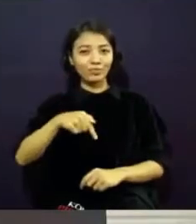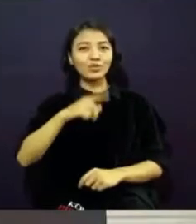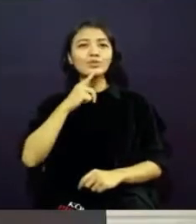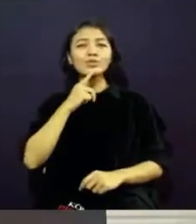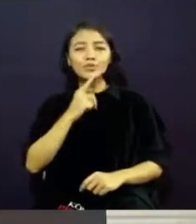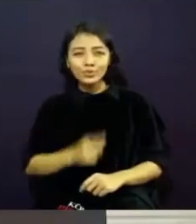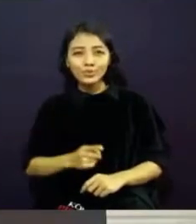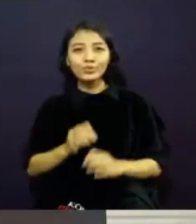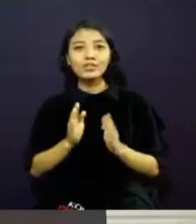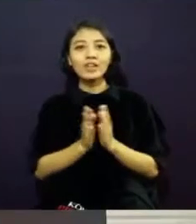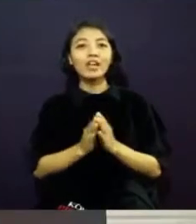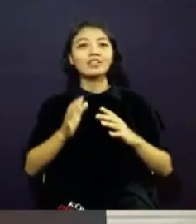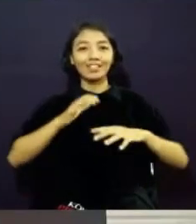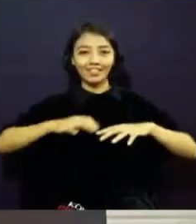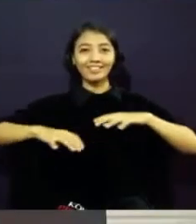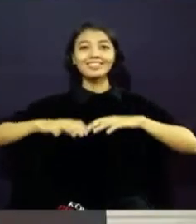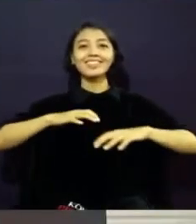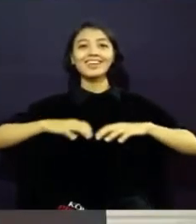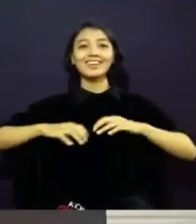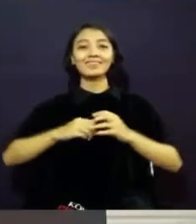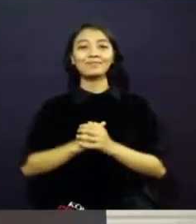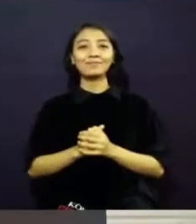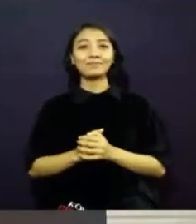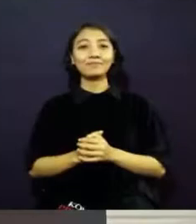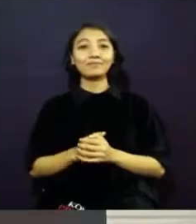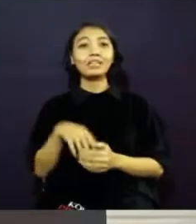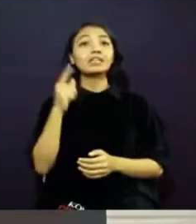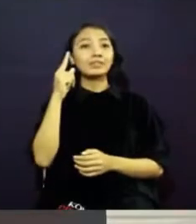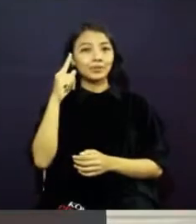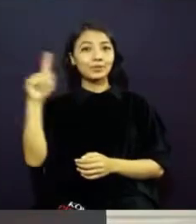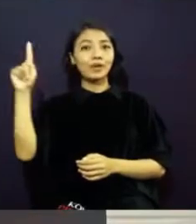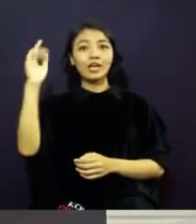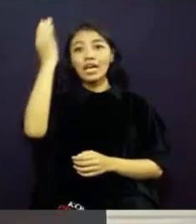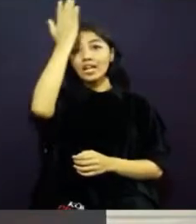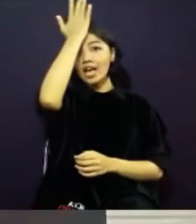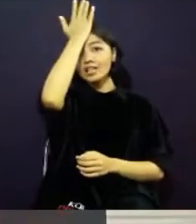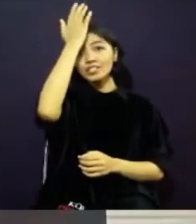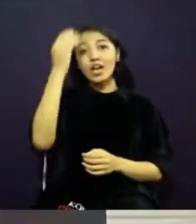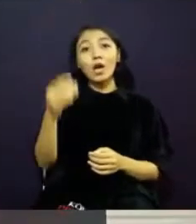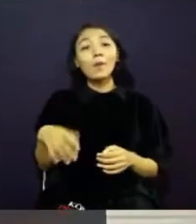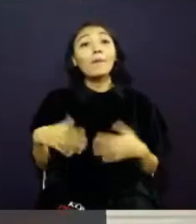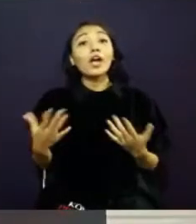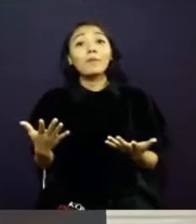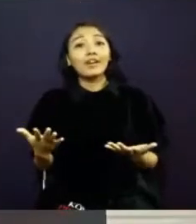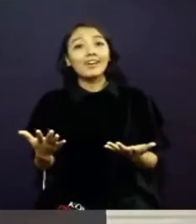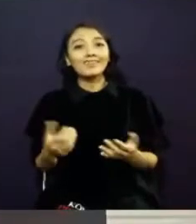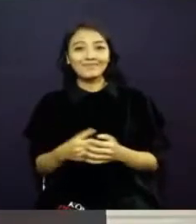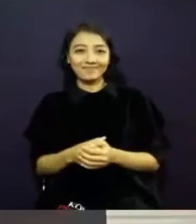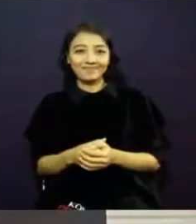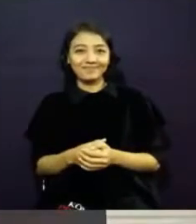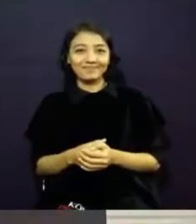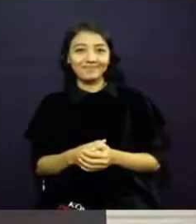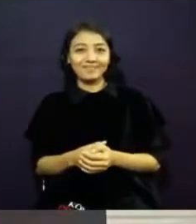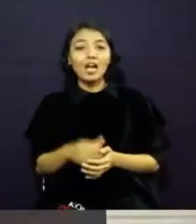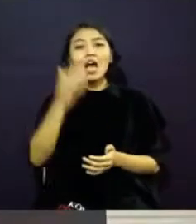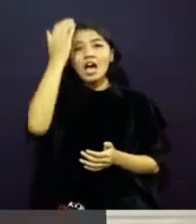dilaksanakan Hai sebagai raja Anda diangkat